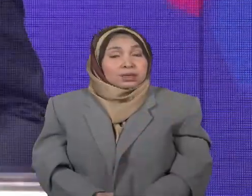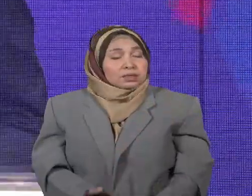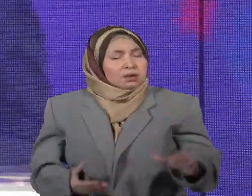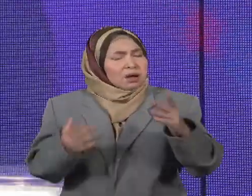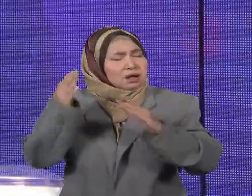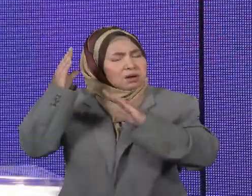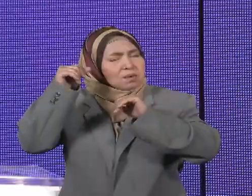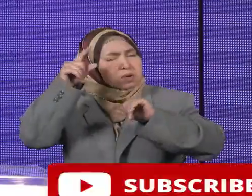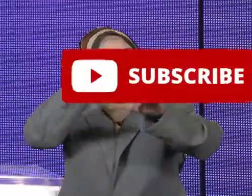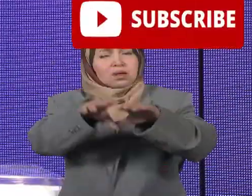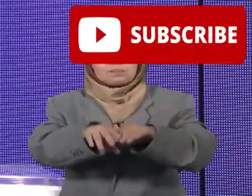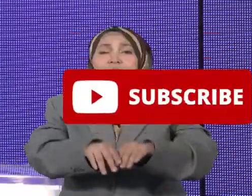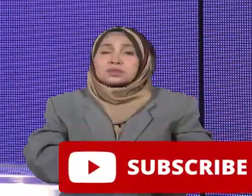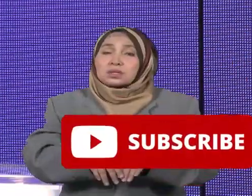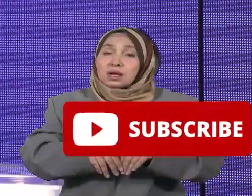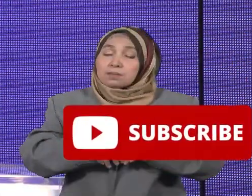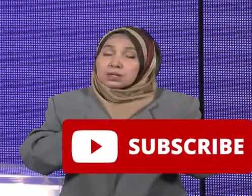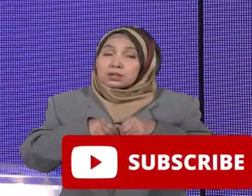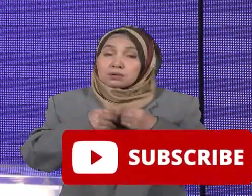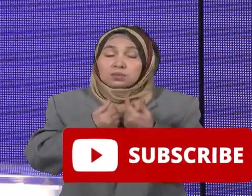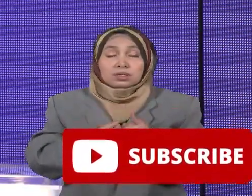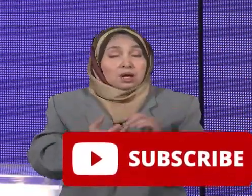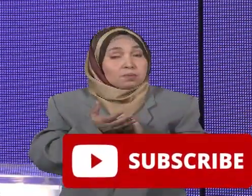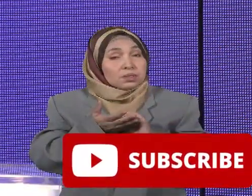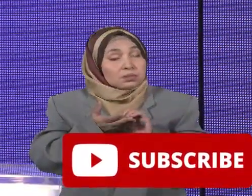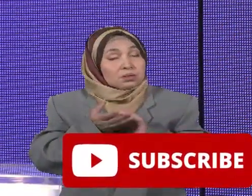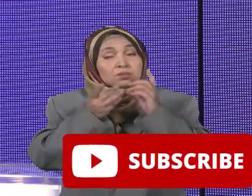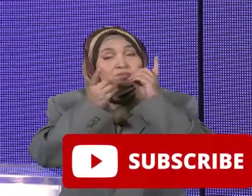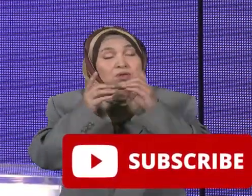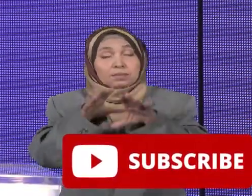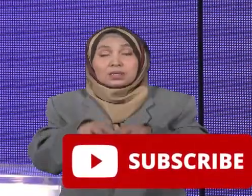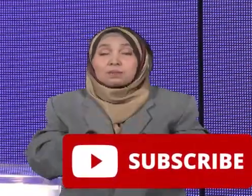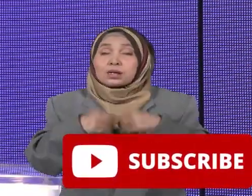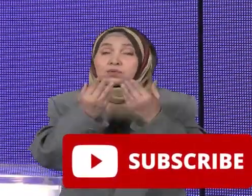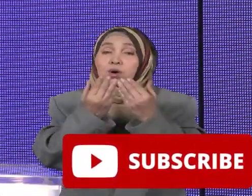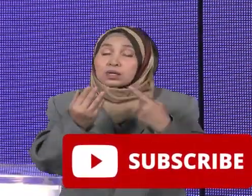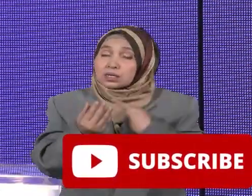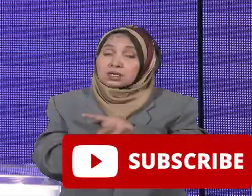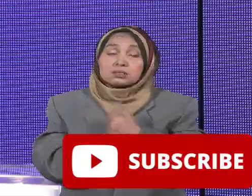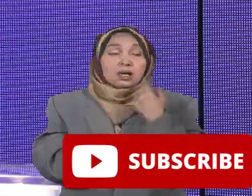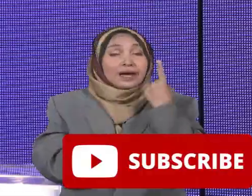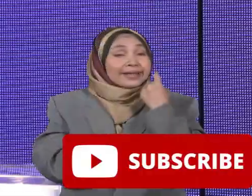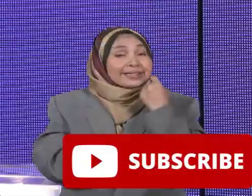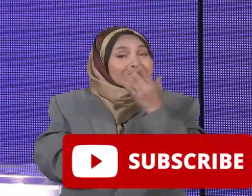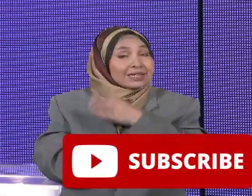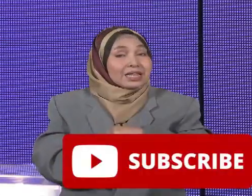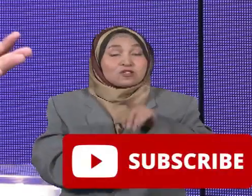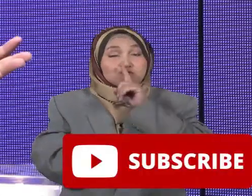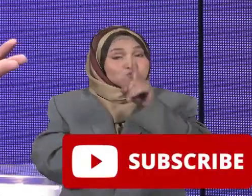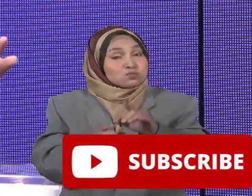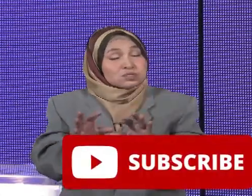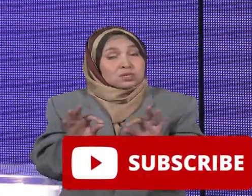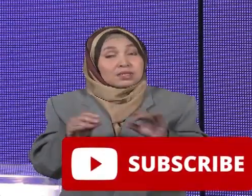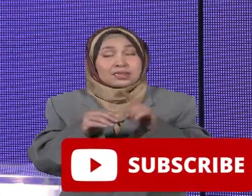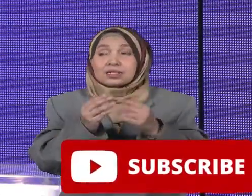Taqabbalallah. Assalamualaikum warahmatullahi wabarakatuh. Moga-moga Allah mengampunkan dosa kita, mengkabulkan doa sebentar tadi. Dan sudah tentunya bercakap tentang doa